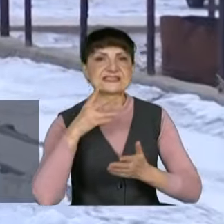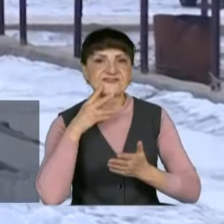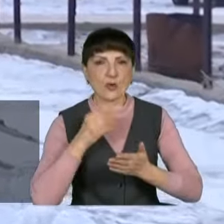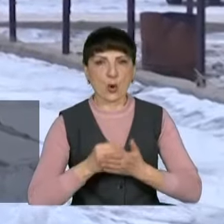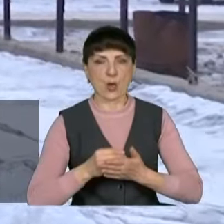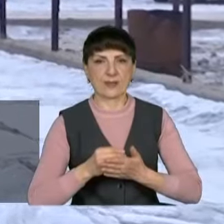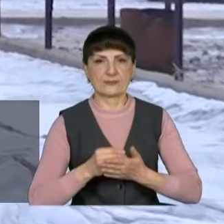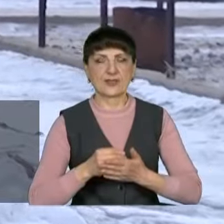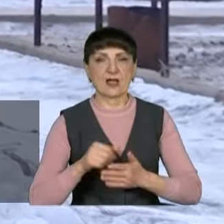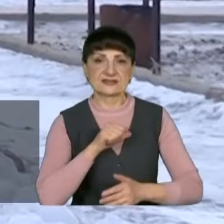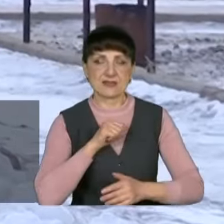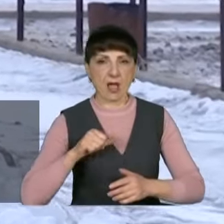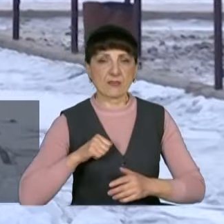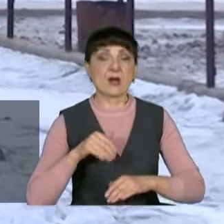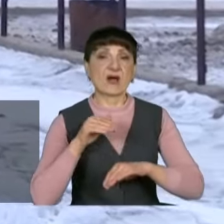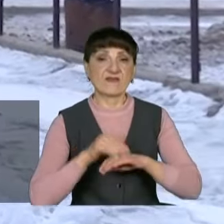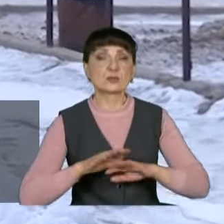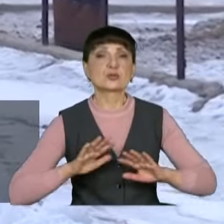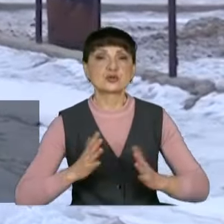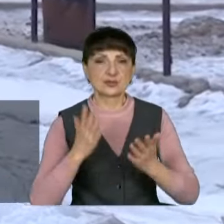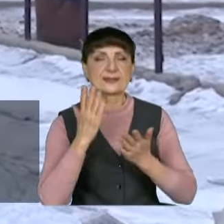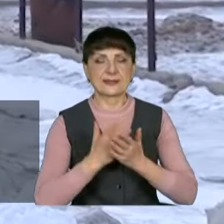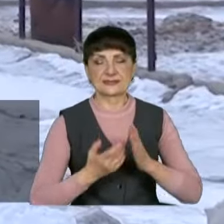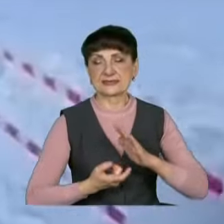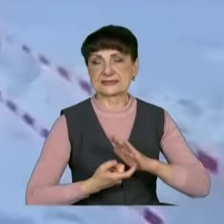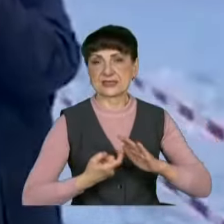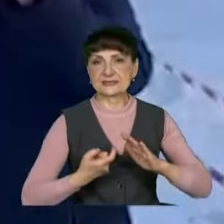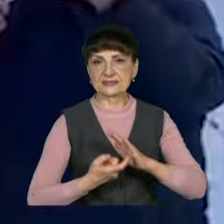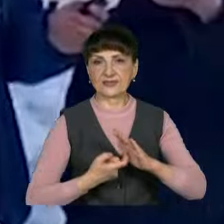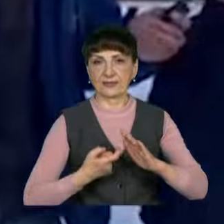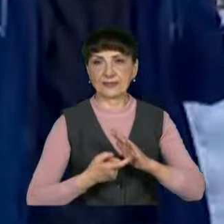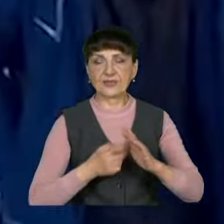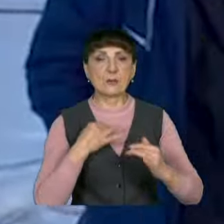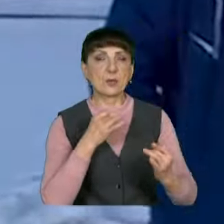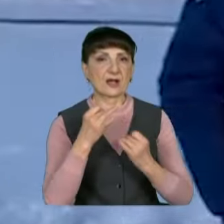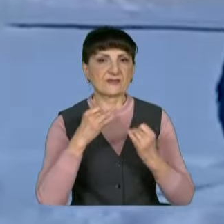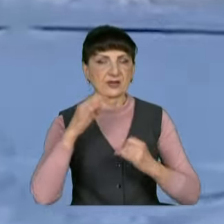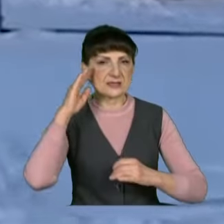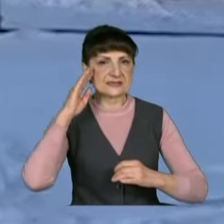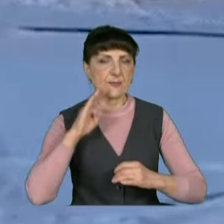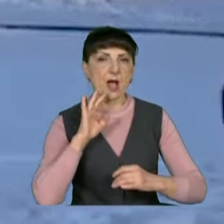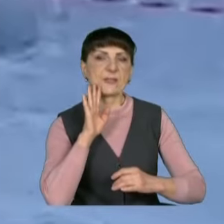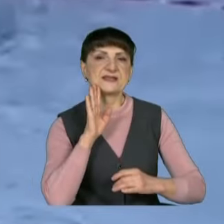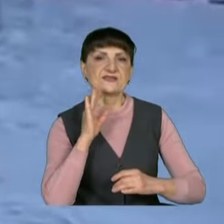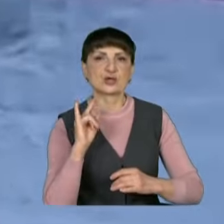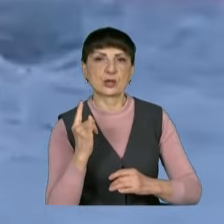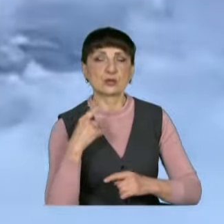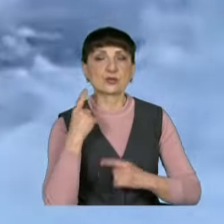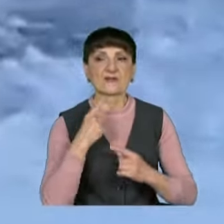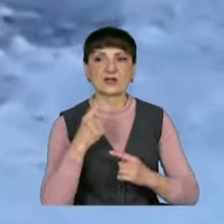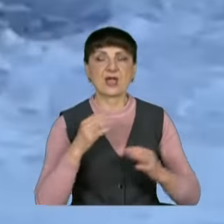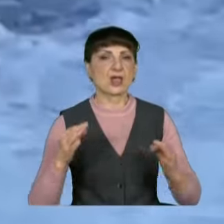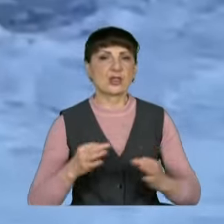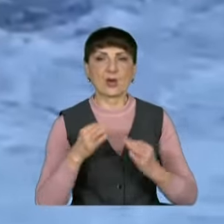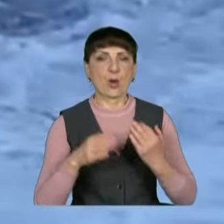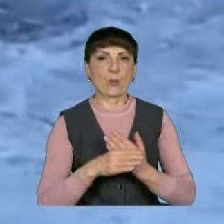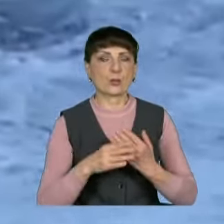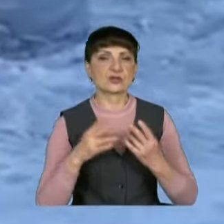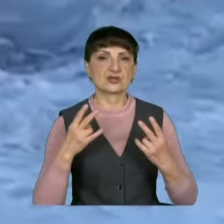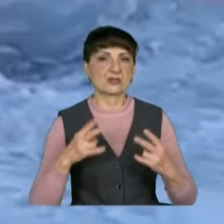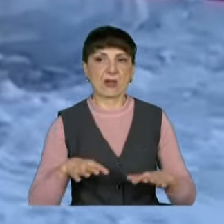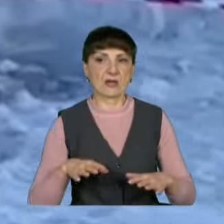силами. Впрочем, сейчас по факту произошедшего ведется следствие. Поговорили с отцом пострадавшего ребенка. Он сказал, что никакая помощь не